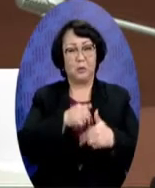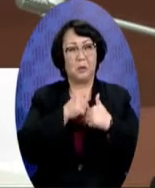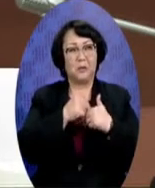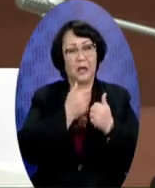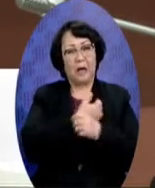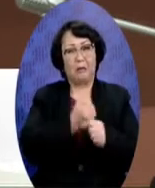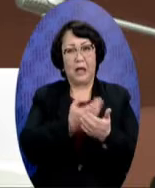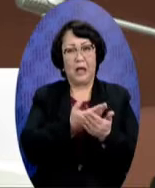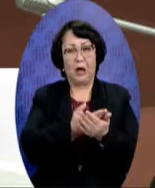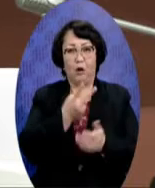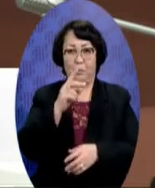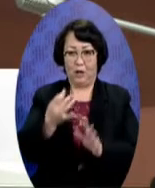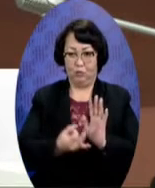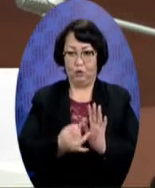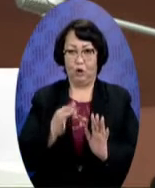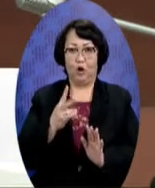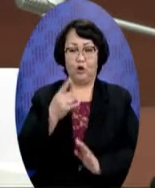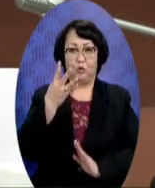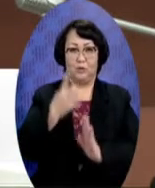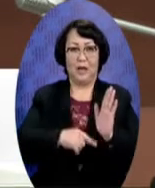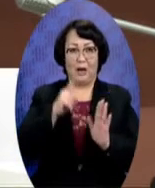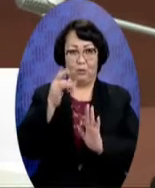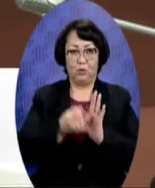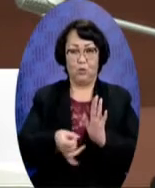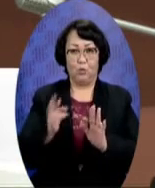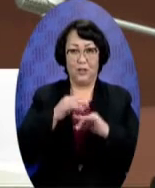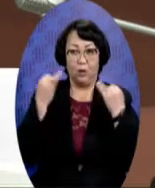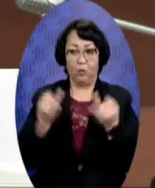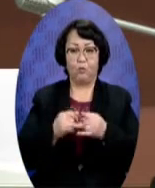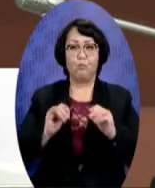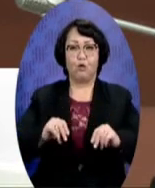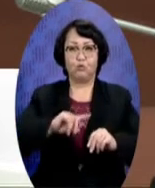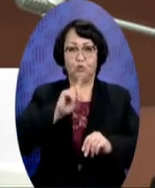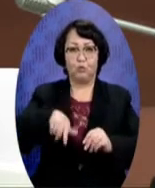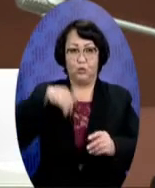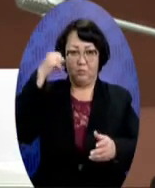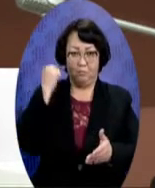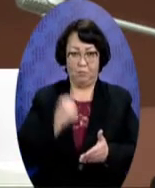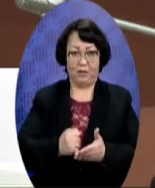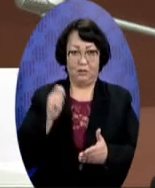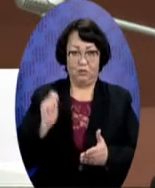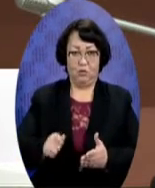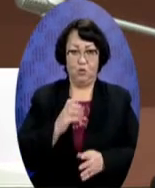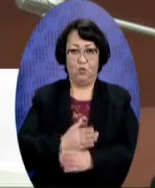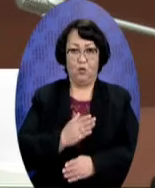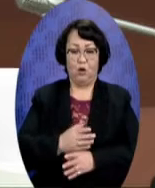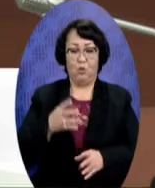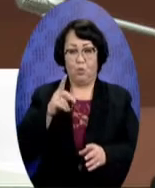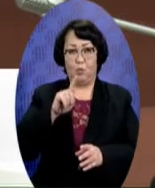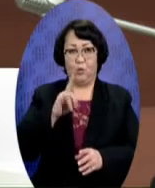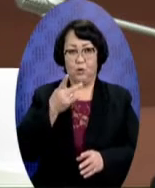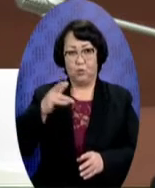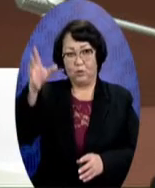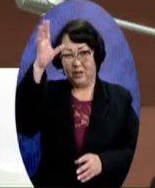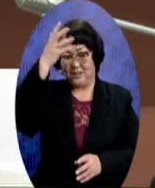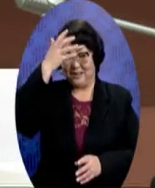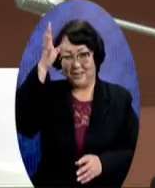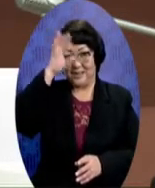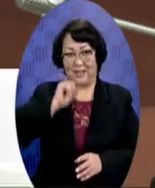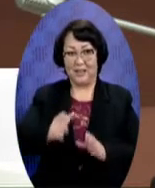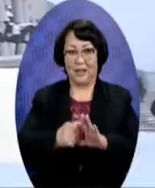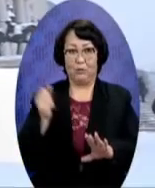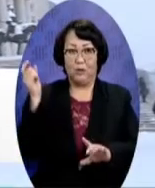2017 оны 4 сарын 14-нд улсын хурлаар энийг баталсан. Түүнээс биш, хөрөлцөхийн засгийн газар татвар нэмж орж ирсэн юм.